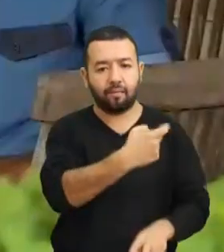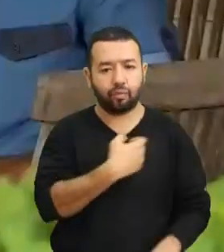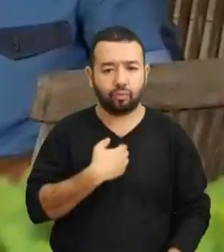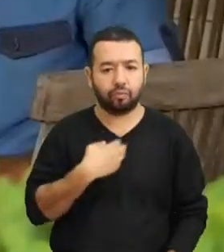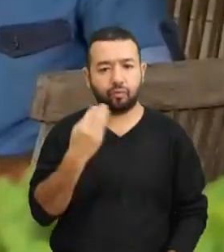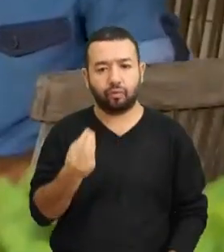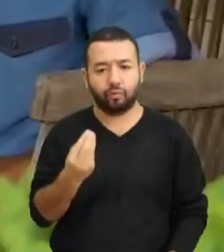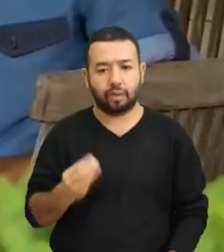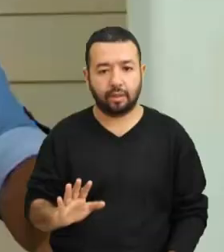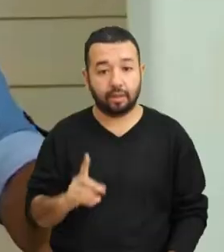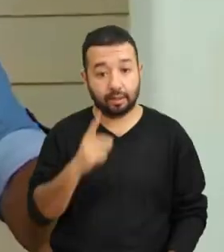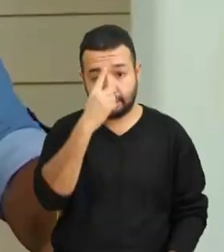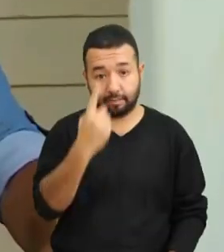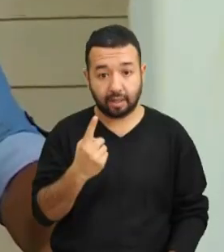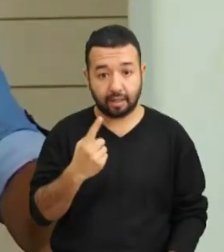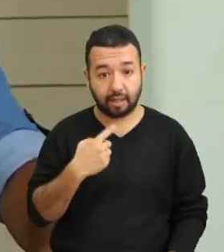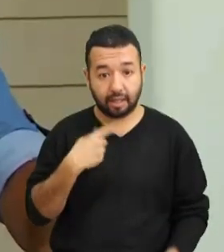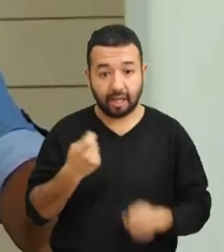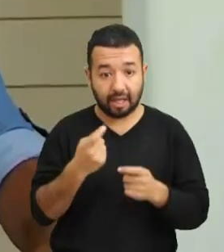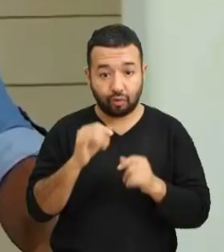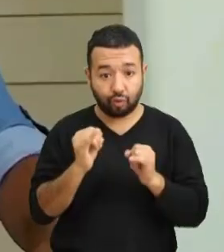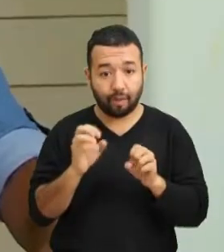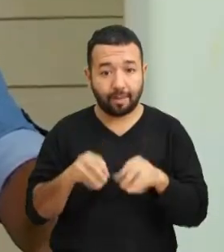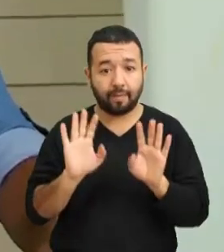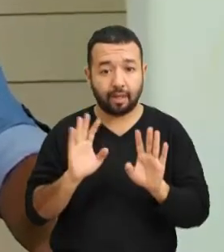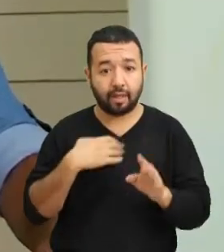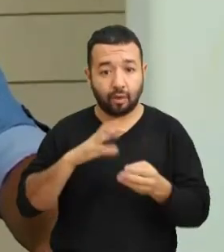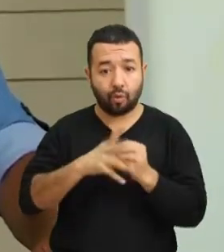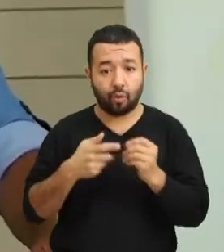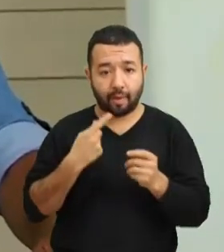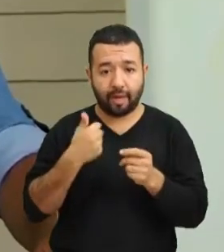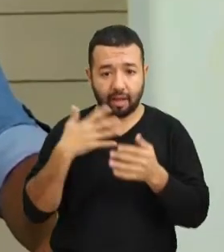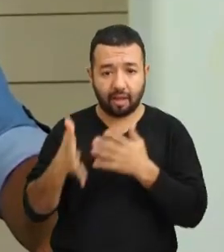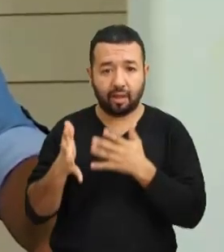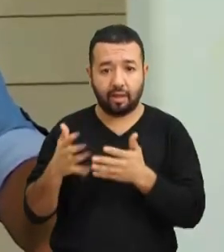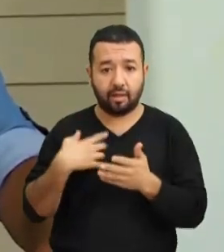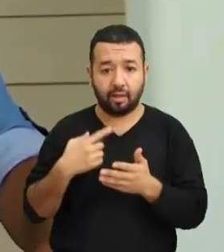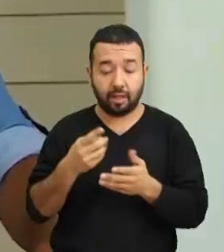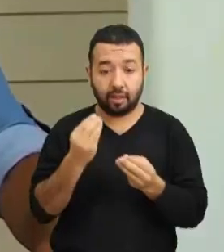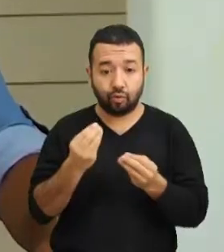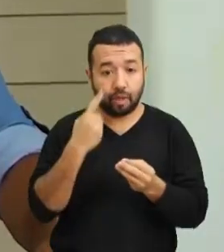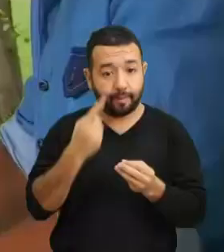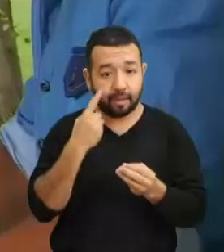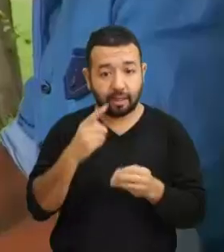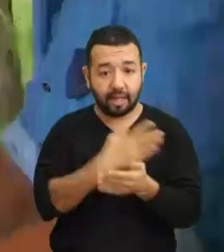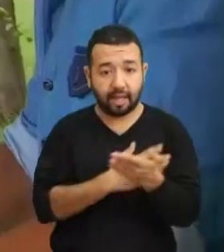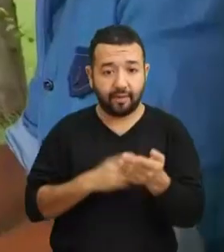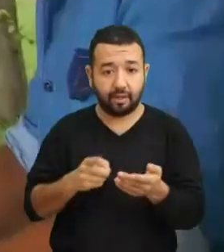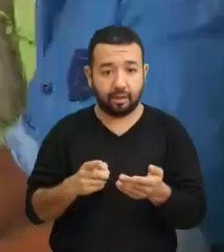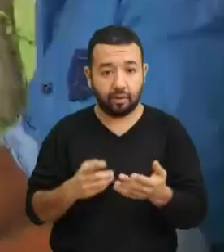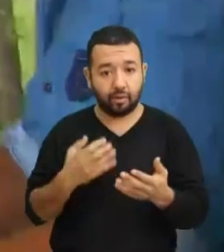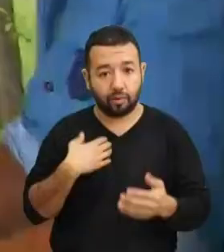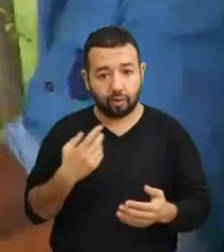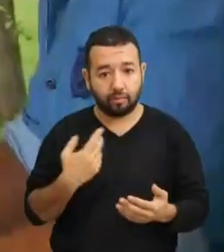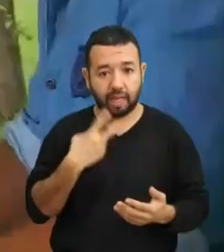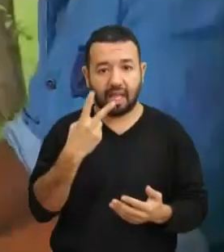güzel. Yalnız bak işi berbat etme Şükrü. Dünya kadar para harcadım ben o davetiyelere. Gözün gibi bakacaksın o davetiyelere. Ne demek gözün